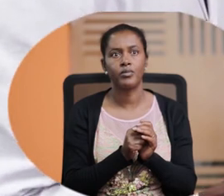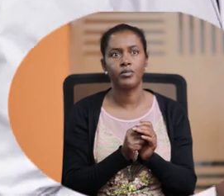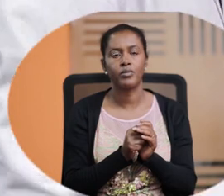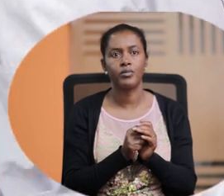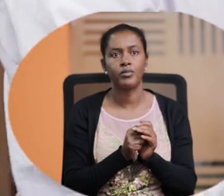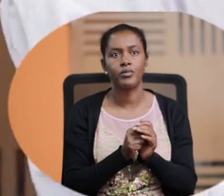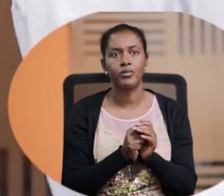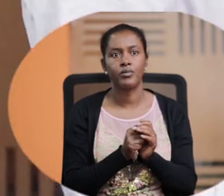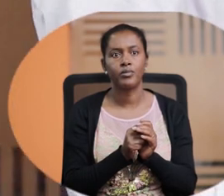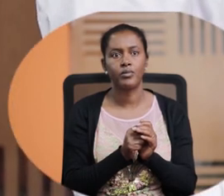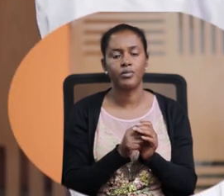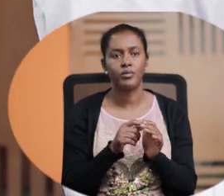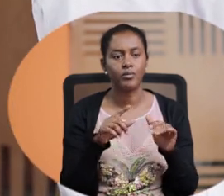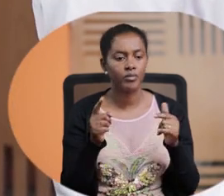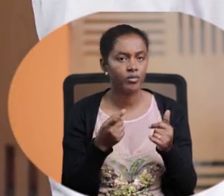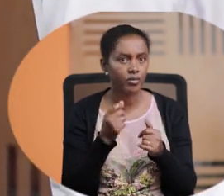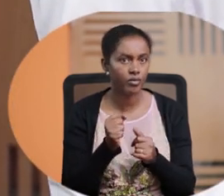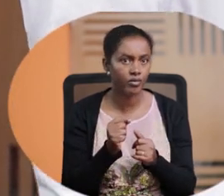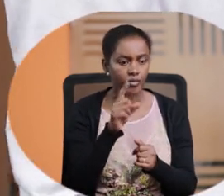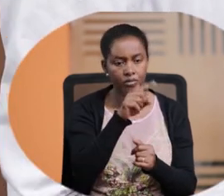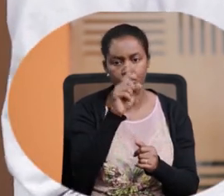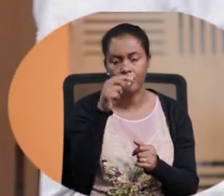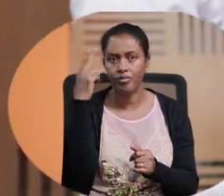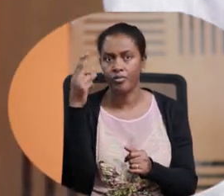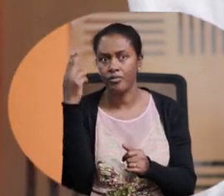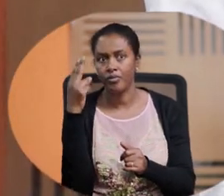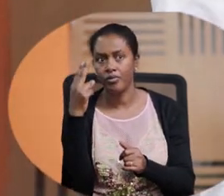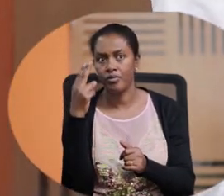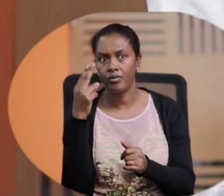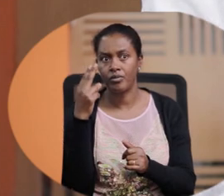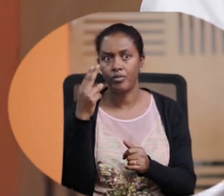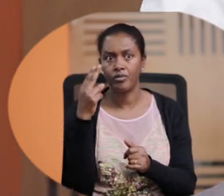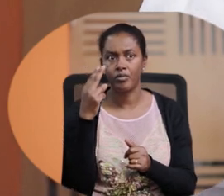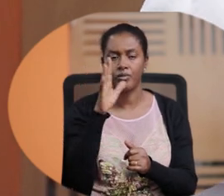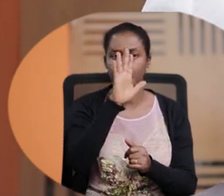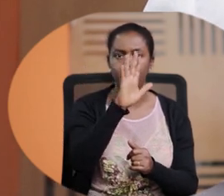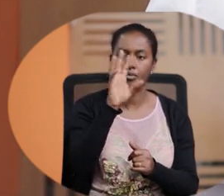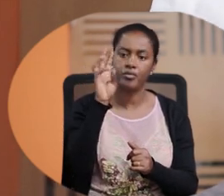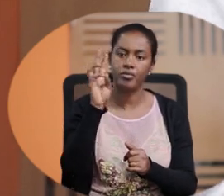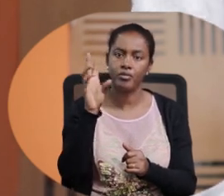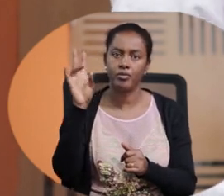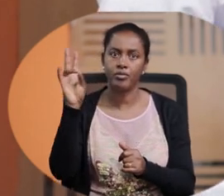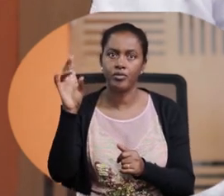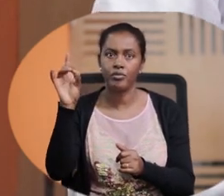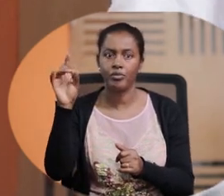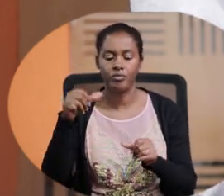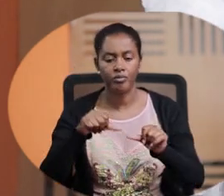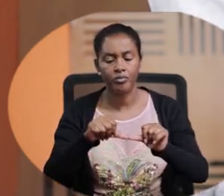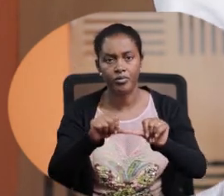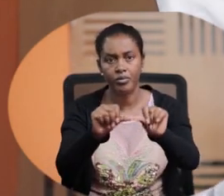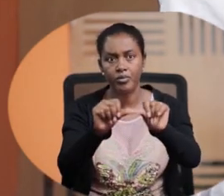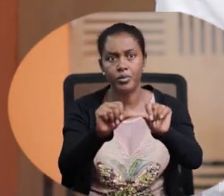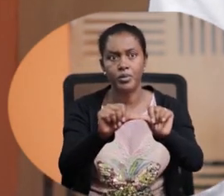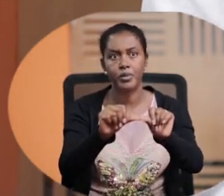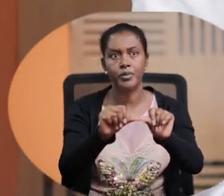jaha bakka bu'a jecha. Akkuma kanaattiin sarara kanaan gargaaramuun bifa kanaatiin shan shaniin qoonnee mallattoo taalii tokko kana bira kaa'utti dabalaa